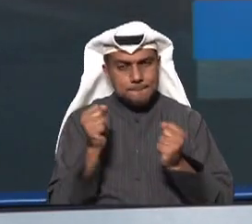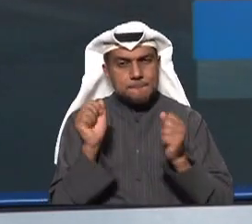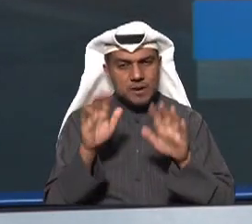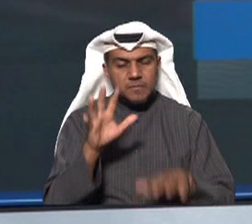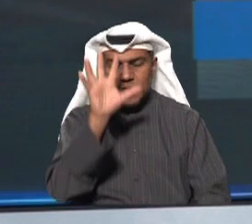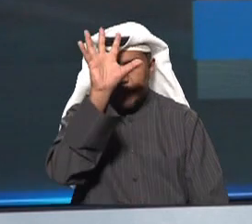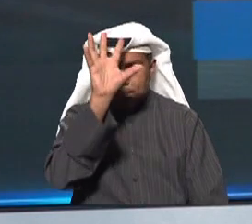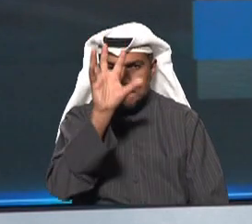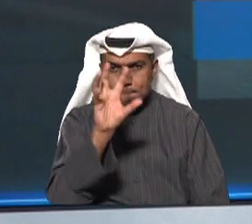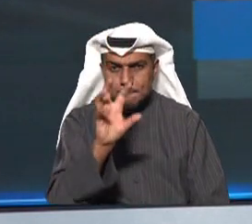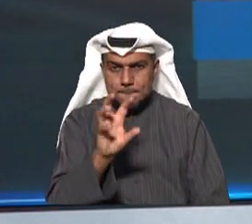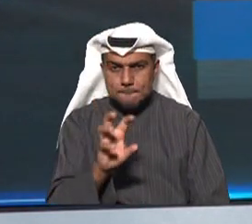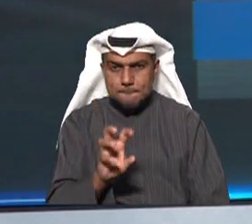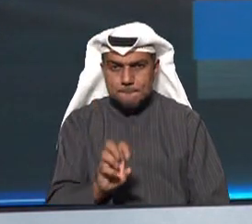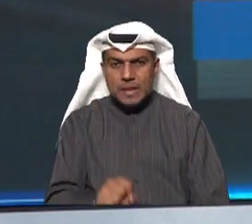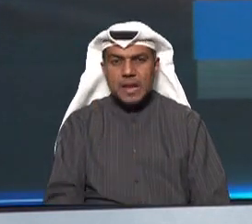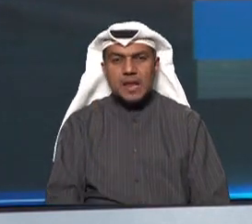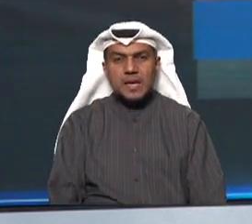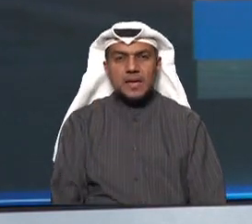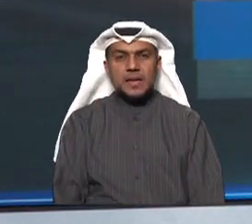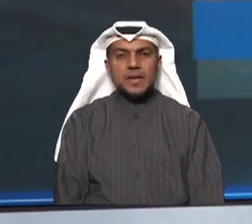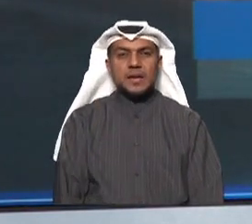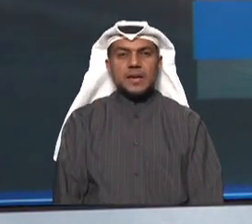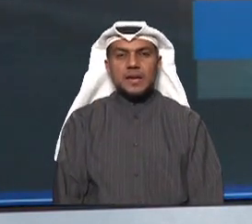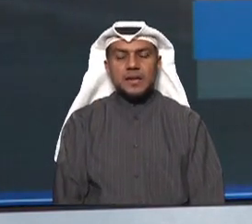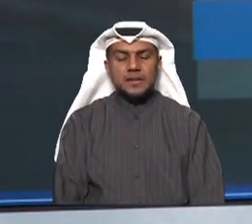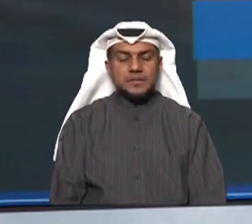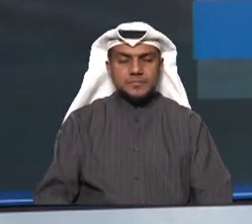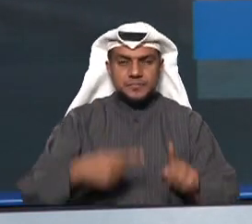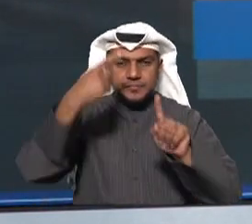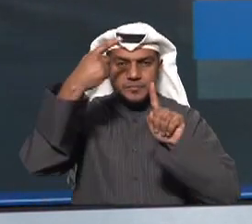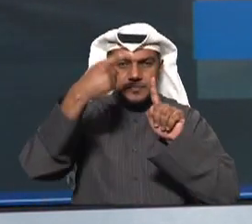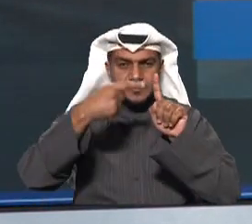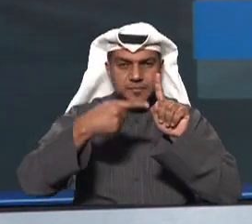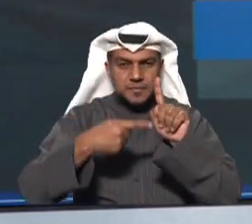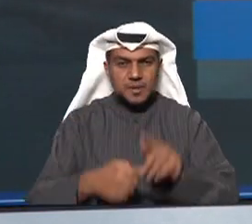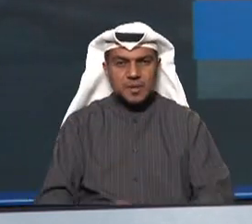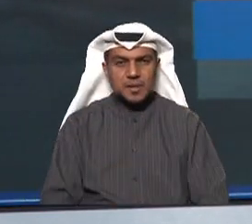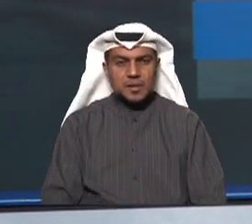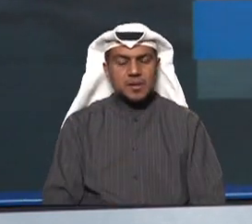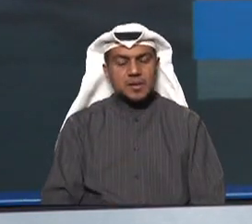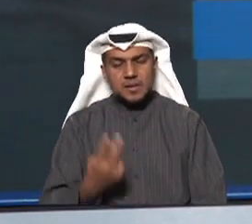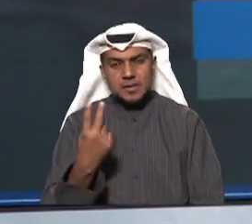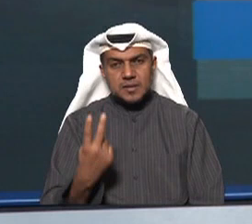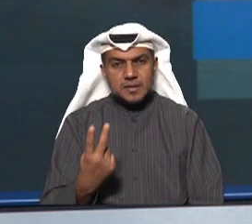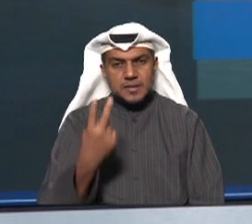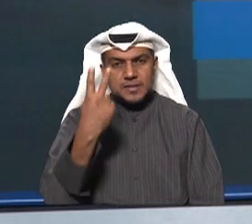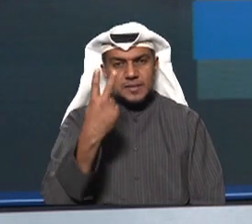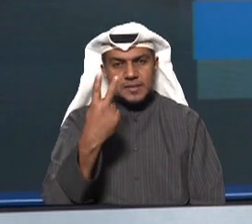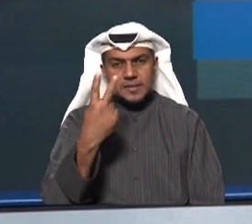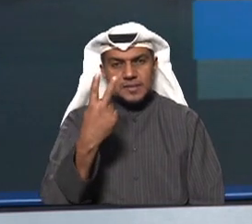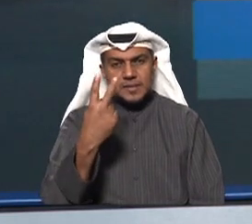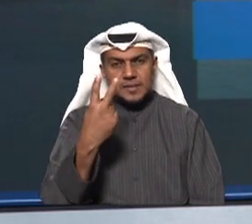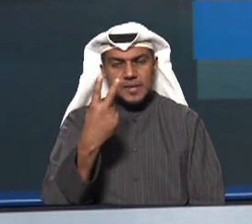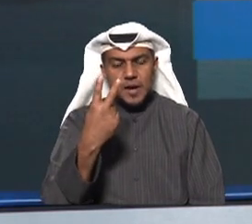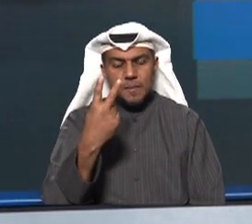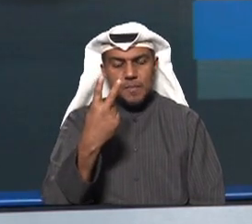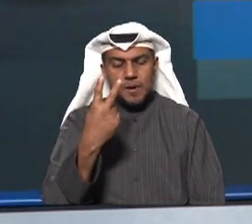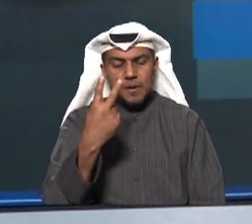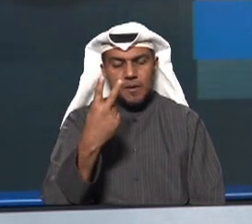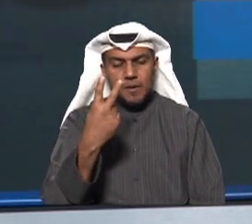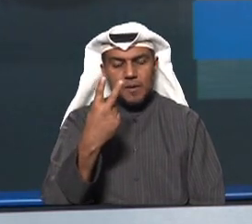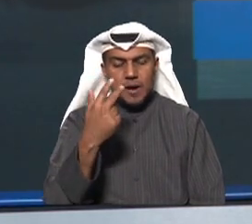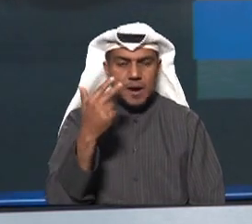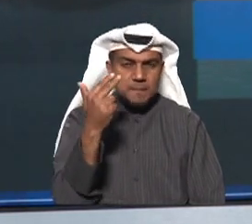الليل، متوقع أن تتراوح درجات الحرارة الصغرى في هذه الليلة ما بين 7 درجات مئوية في المناطق الغربية والمناطق